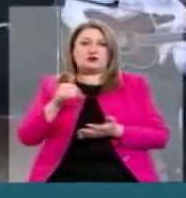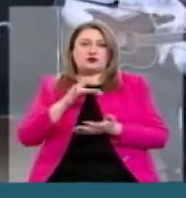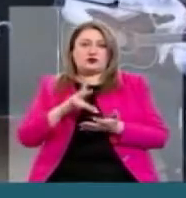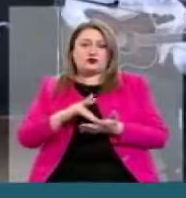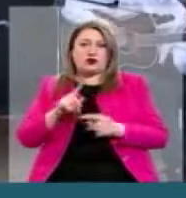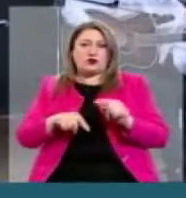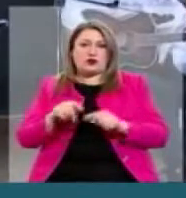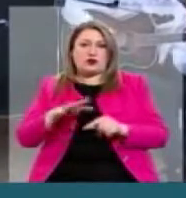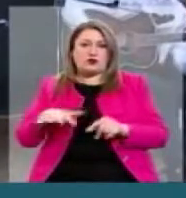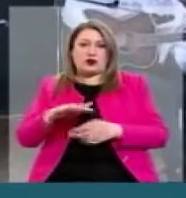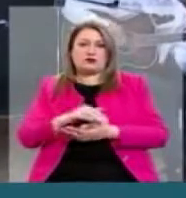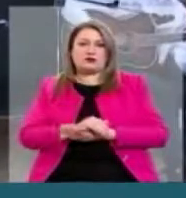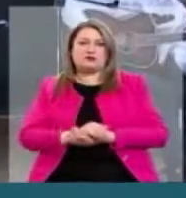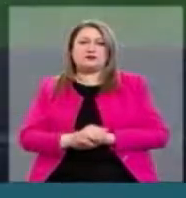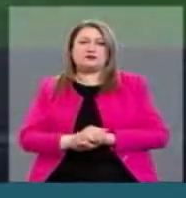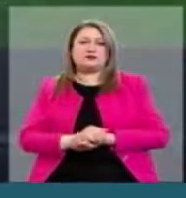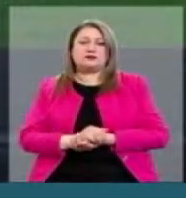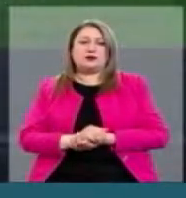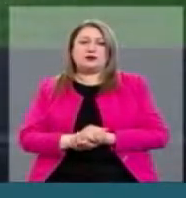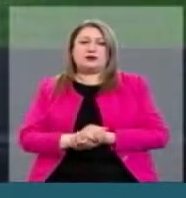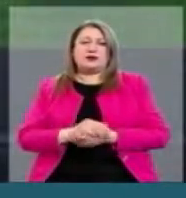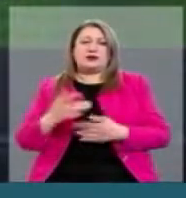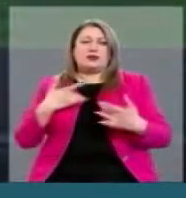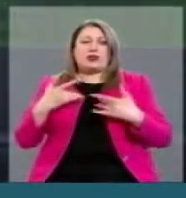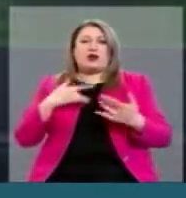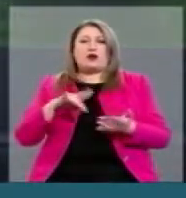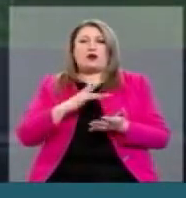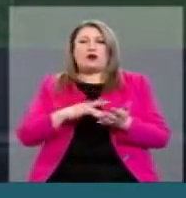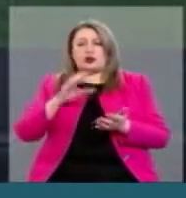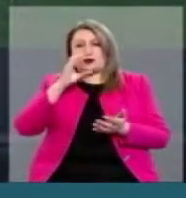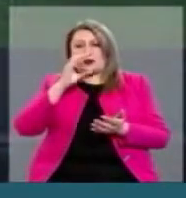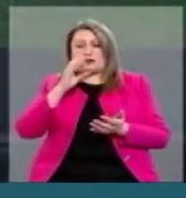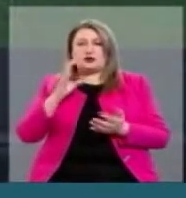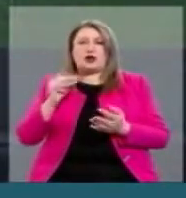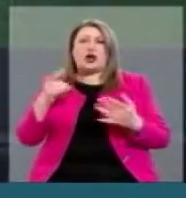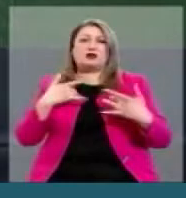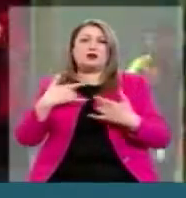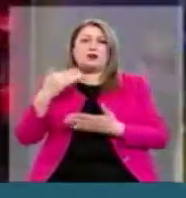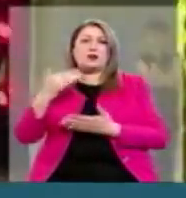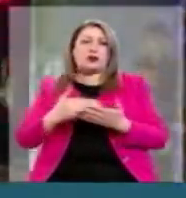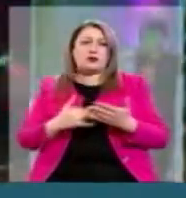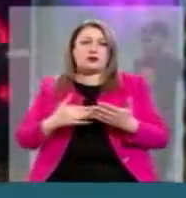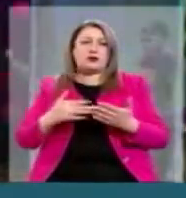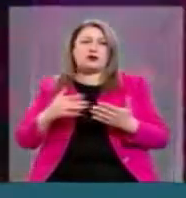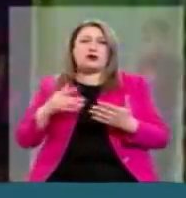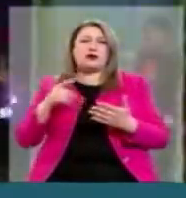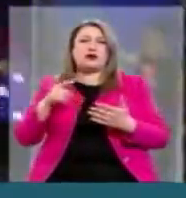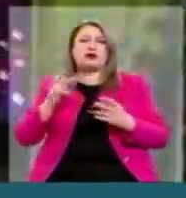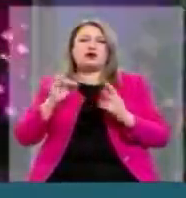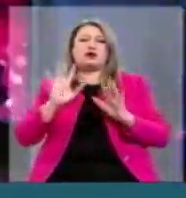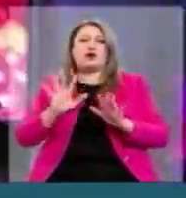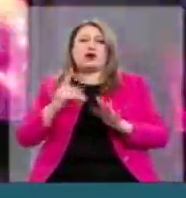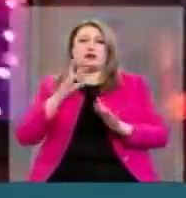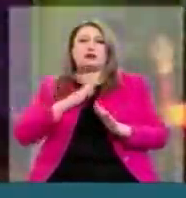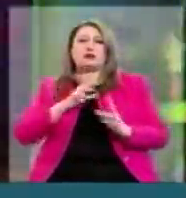қаласының өнерпаздары концерттік бағдарлама аясында ән шырқап, күй шертумен ғана шектелмеді. Жергілікті мәдениет саласының өкілдері көпшілік назарына